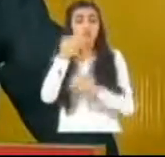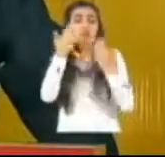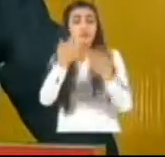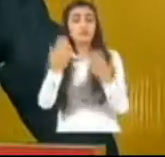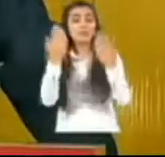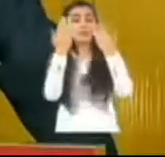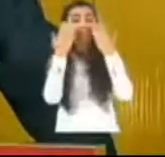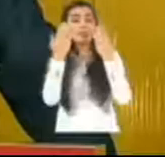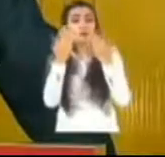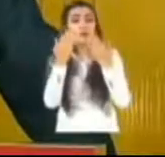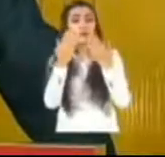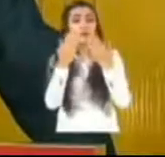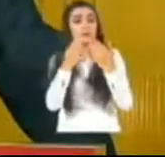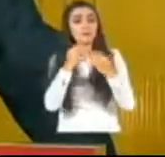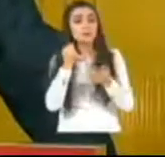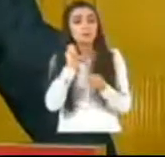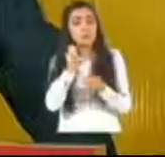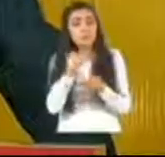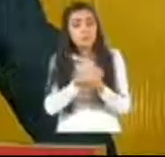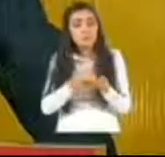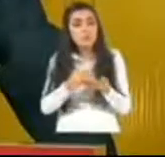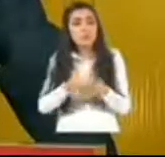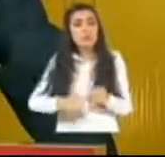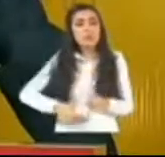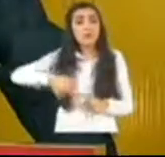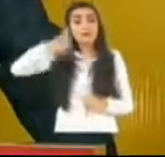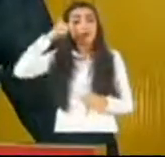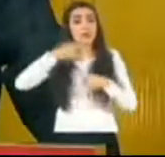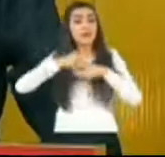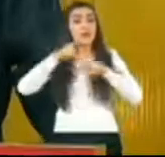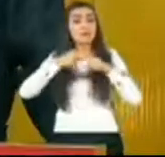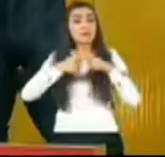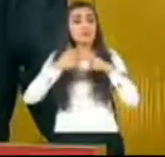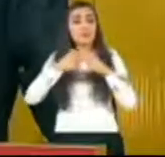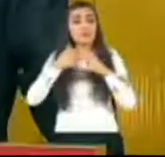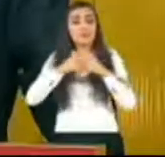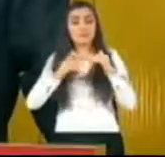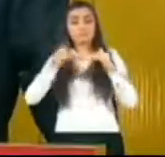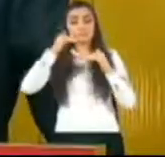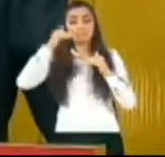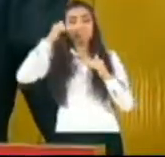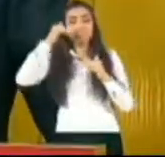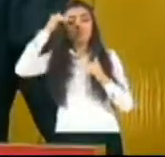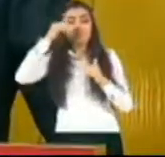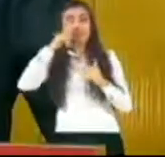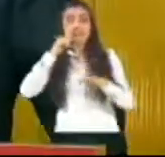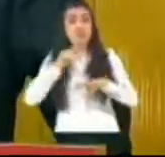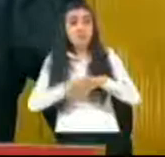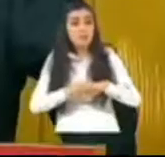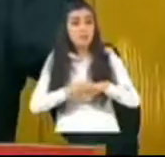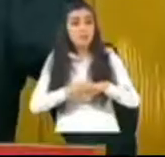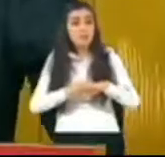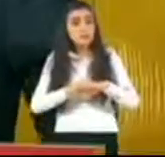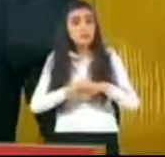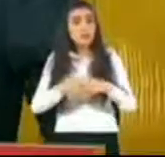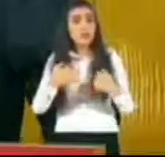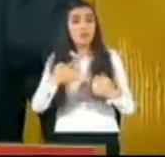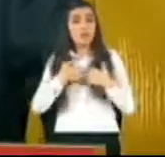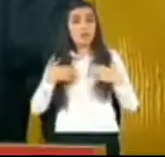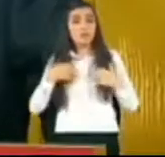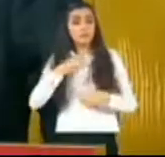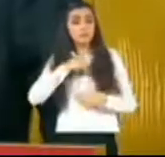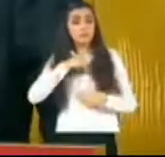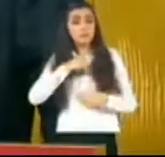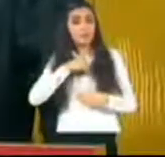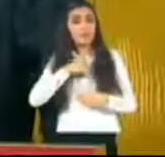dua, çekilen dert, kazanılan zafer, fert fert yükselmiş inanç, ecdadımızdan